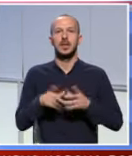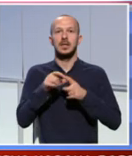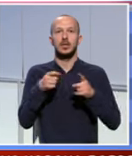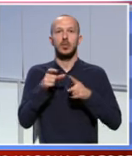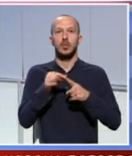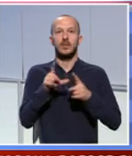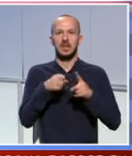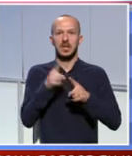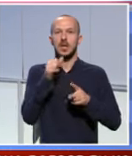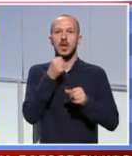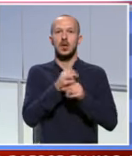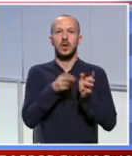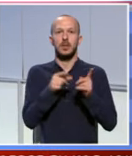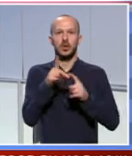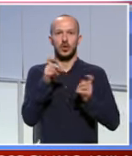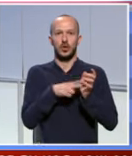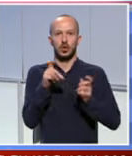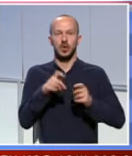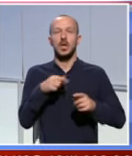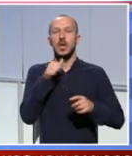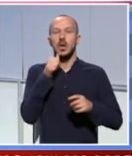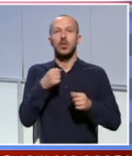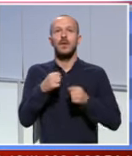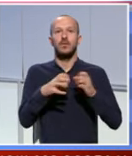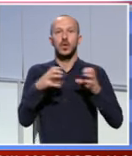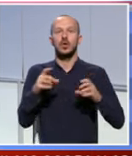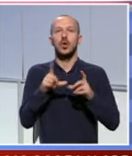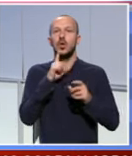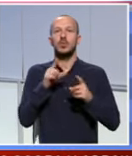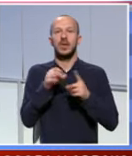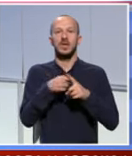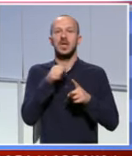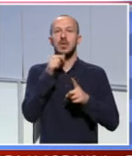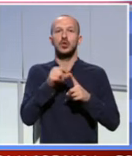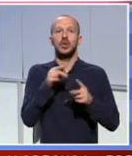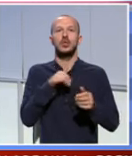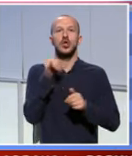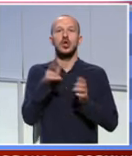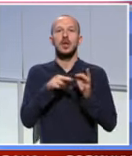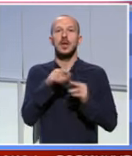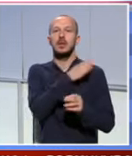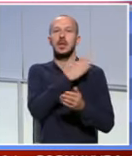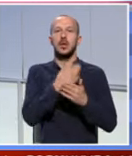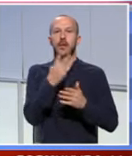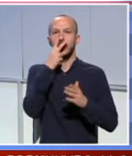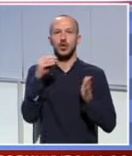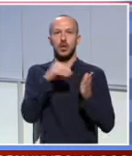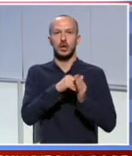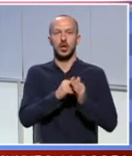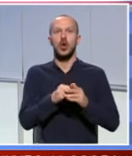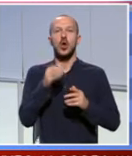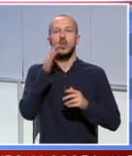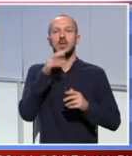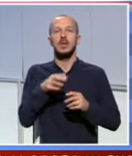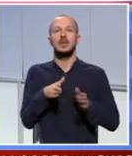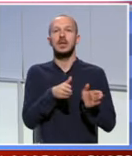Saša Kolevski i Goran Pečinović. Iako je vozilo kojim su Kolevski i Pečinović išli na teren bilo vidno obilježeno,